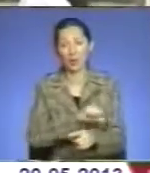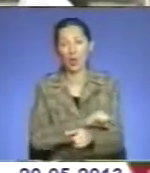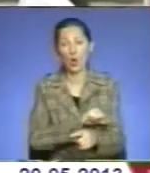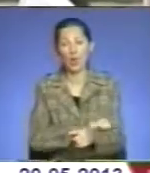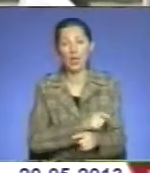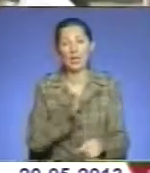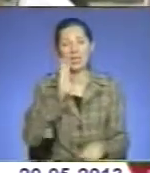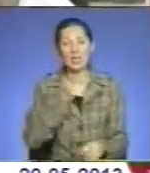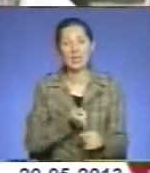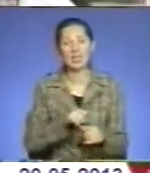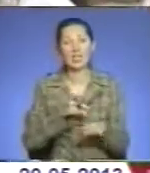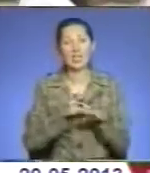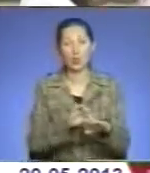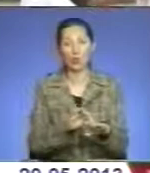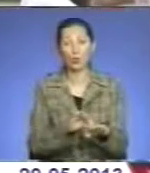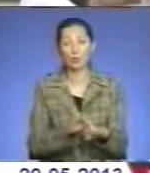жінки, які ведуть